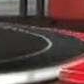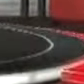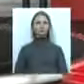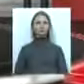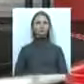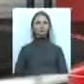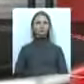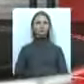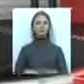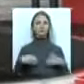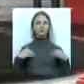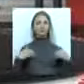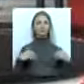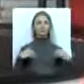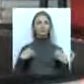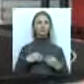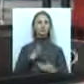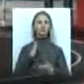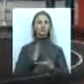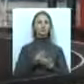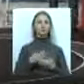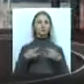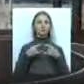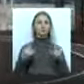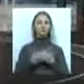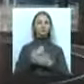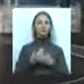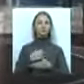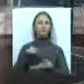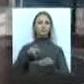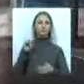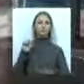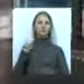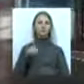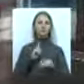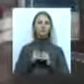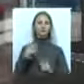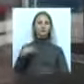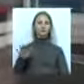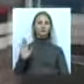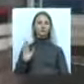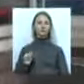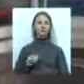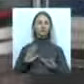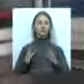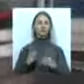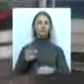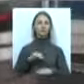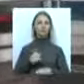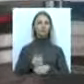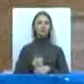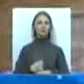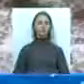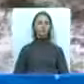Армысыздар, эфирде жаңалықтар, студияда Мақсат Болатұлы, сурда аудармашы Людмила Изотова. Алда көретіндеріңіз.